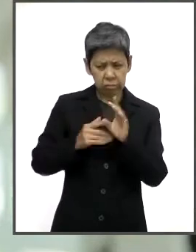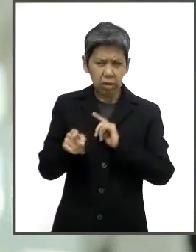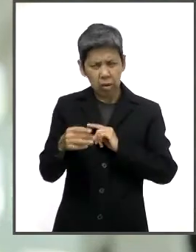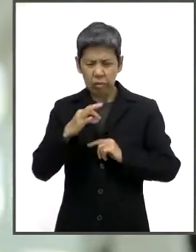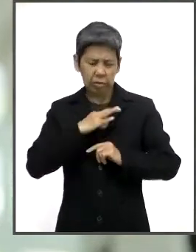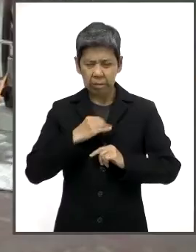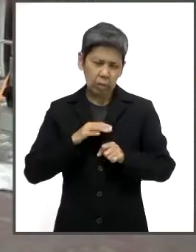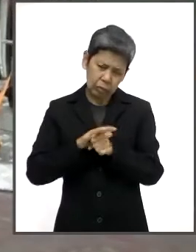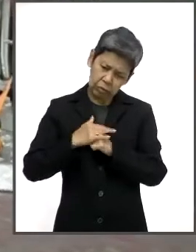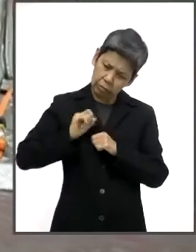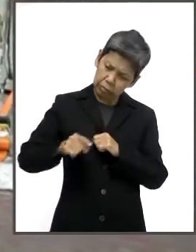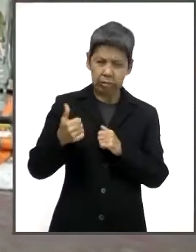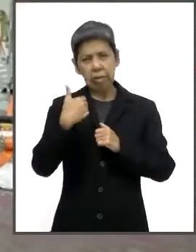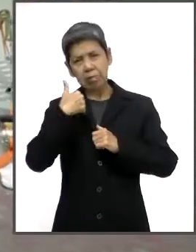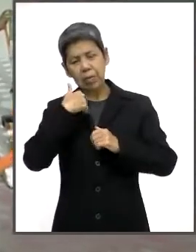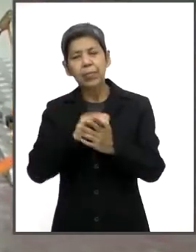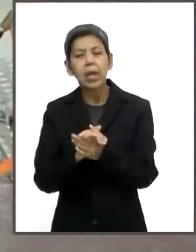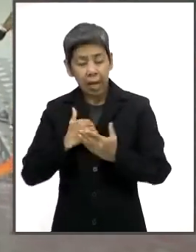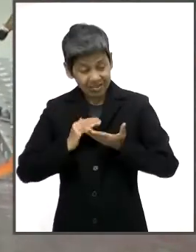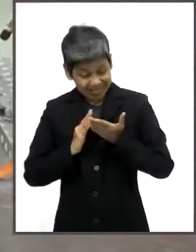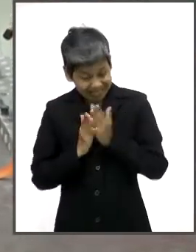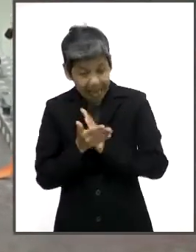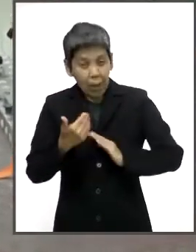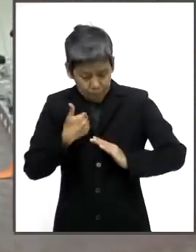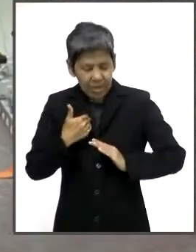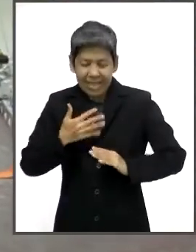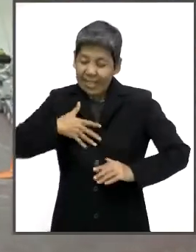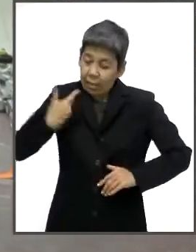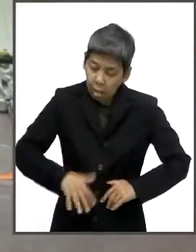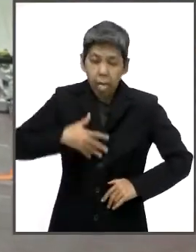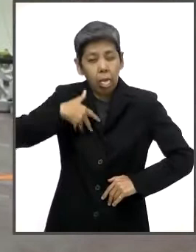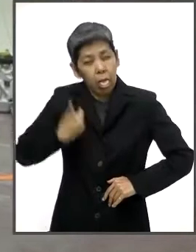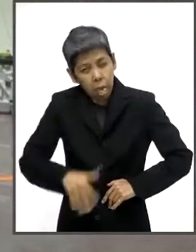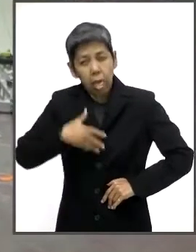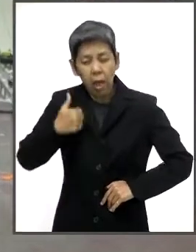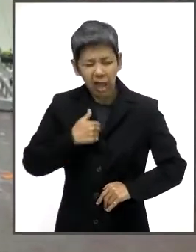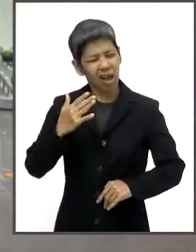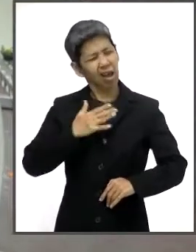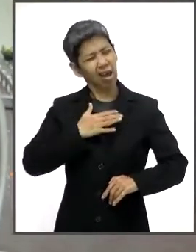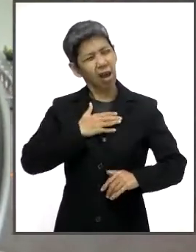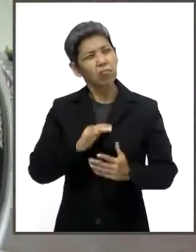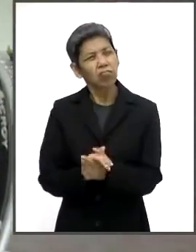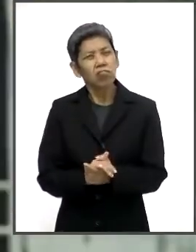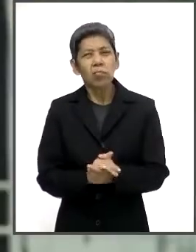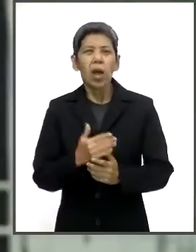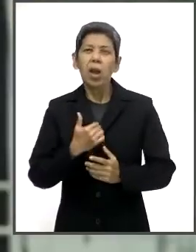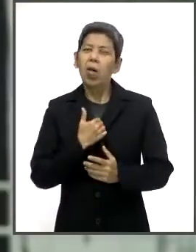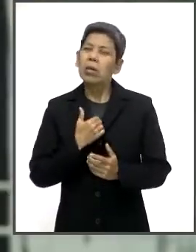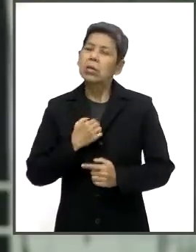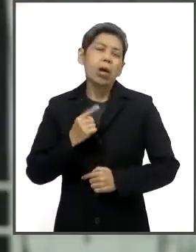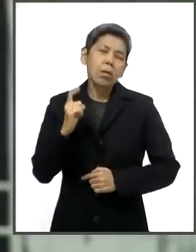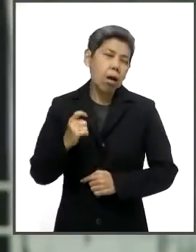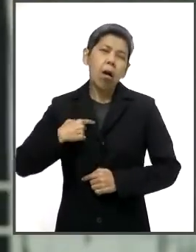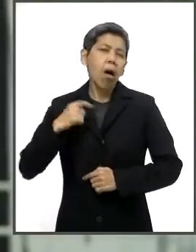บบขนาดนั้นใช่ไหม ใช่ค่ะคือจุดเปลี่ยนจุดเปลี่ยนของความท้อจุดเปลี่ยนของมองว่าตัวเองอะร